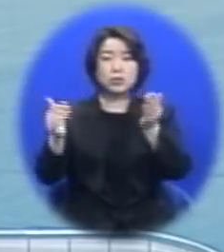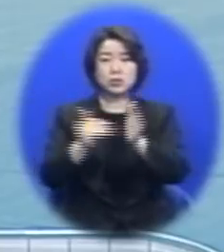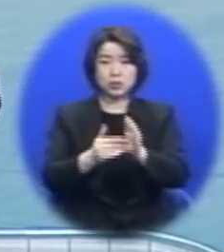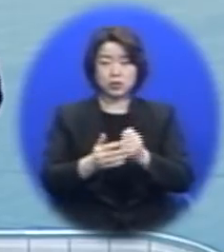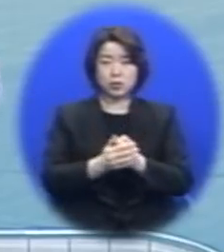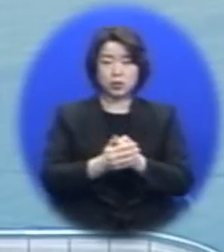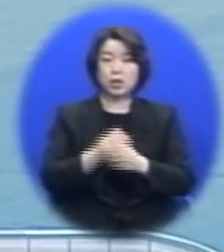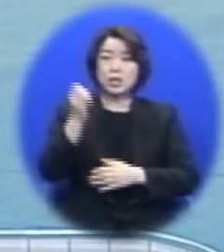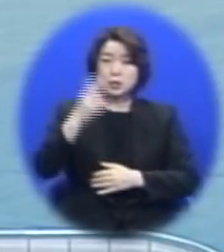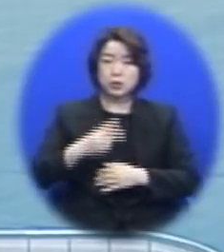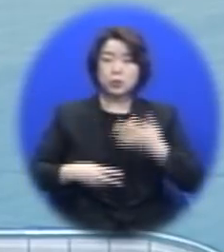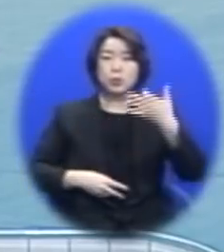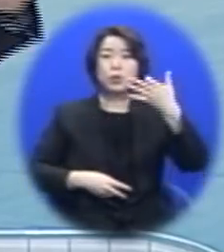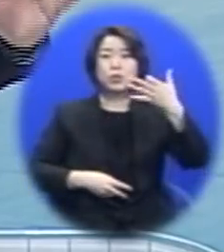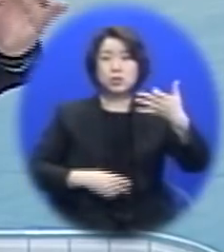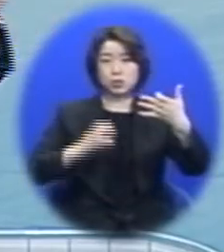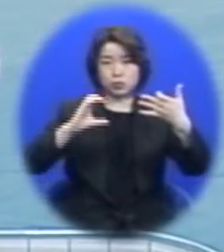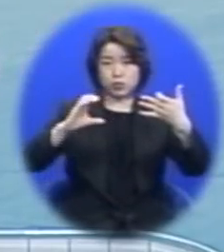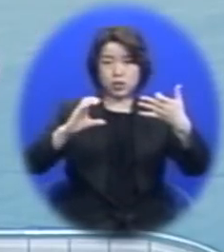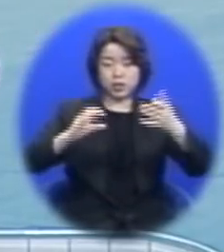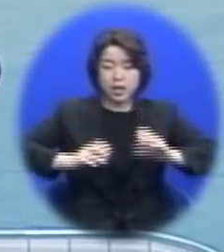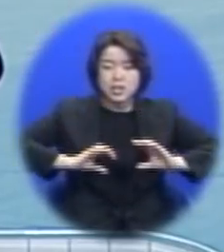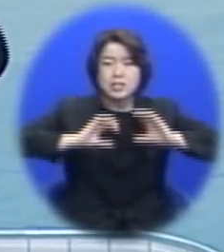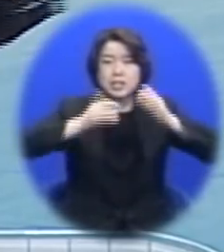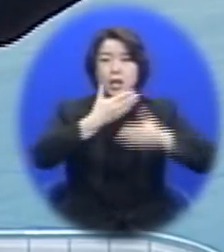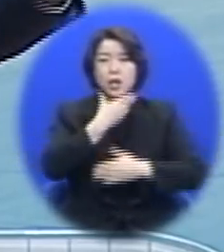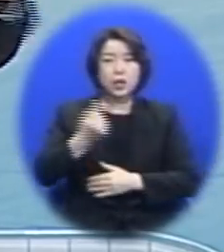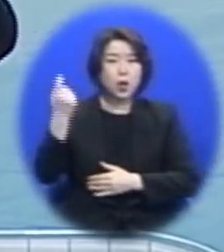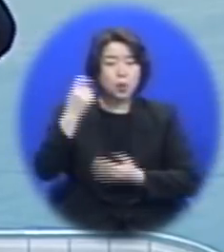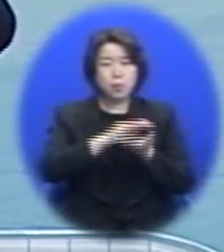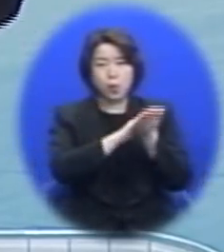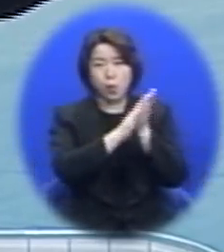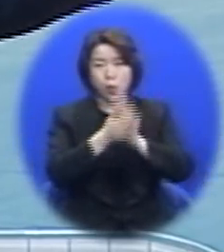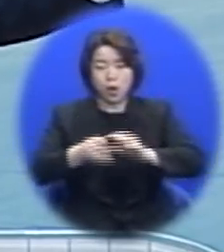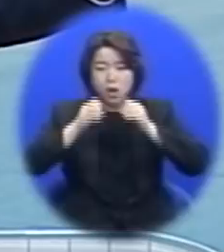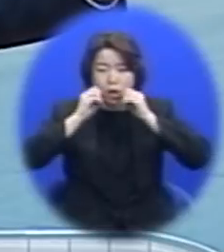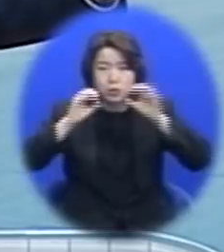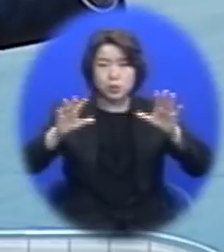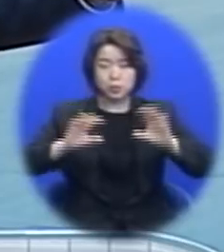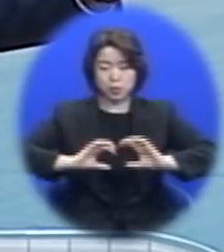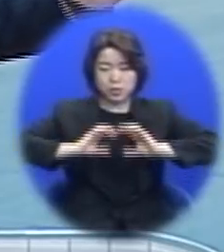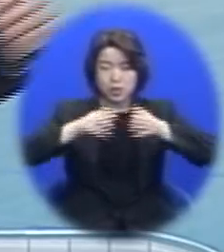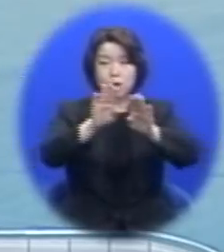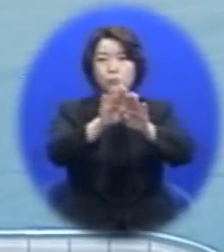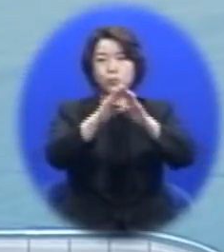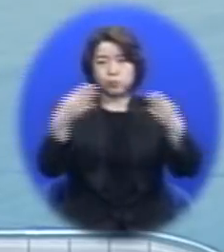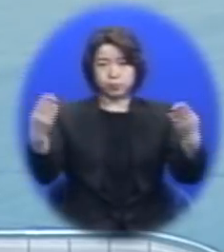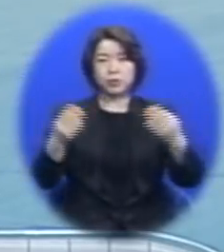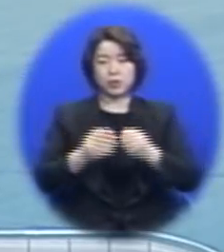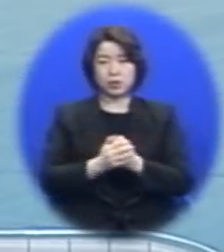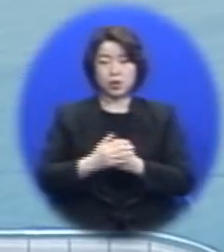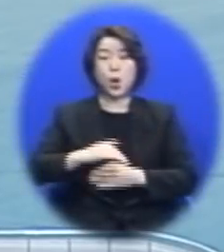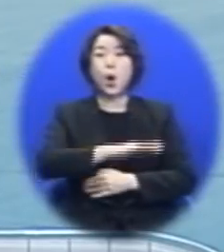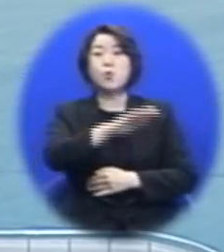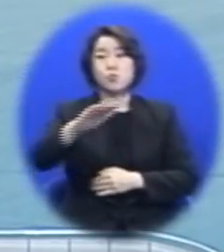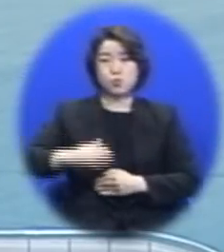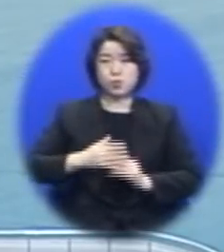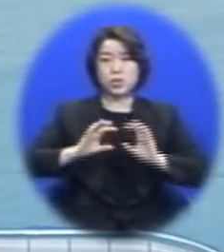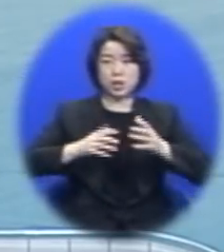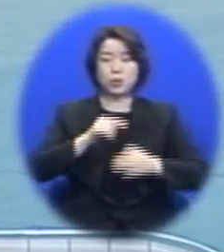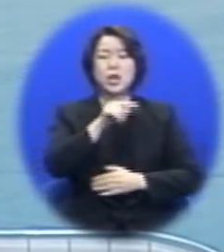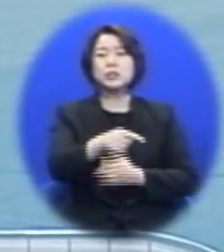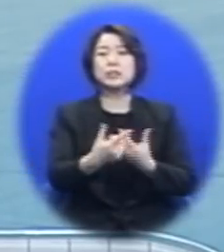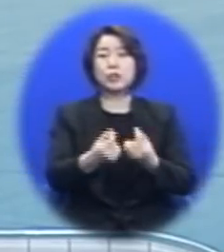그리고 19세기에 세계 복음화, 전도, 선교의 문이 확 열린 거예요. 우리나라도 그렇게 해서